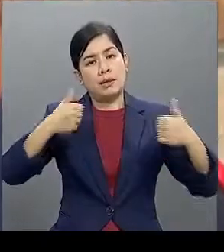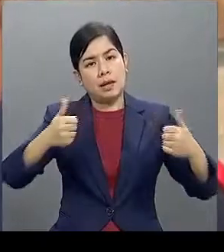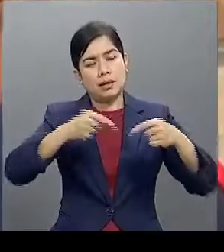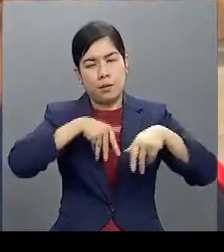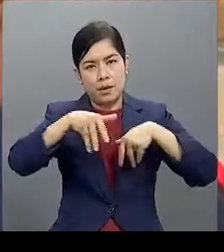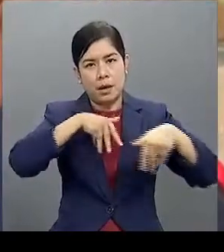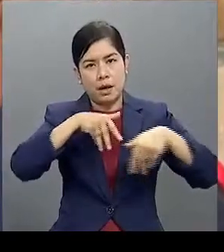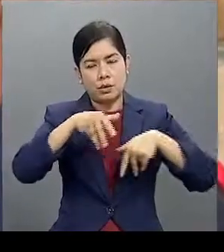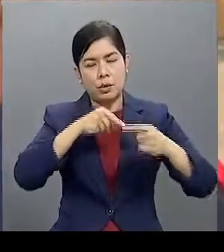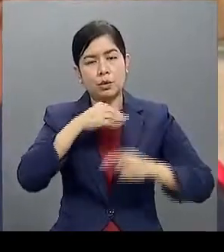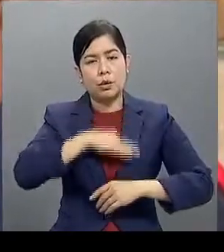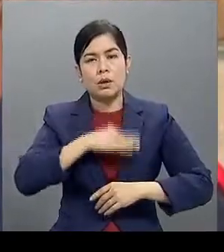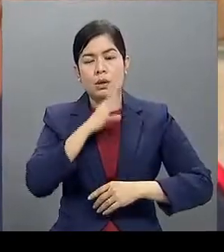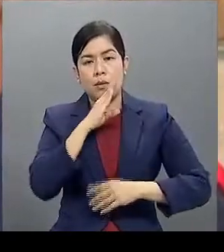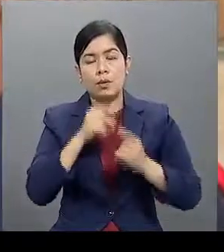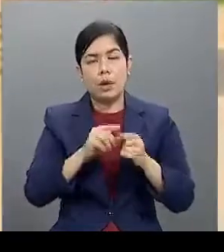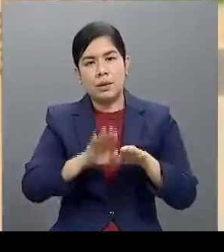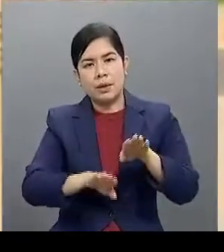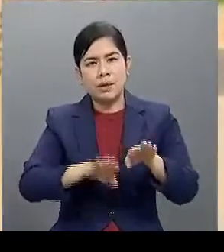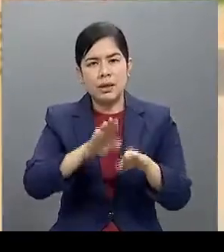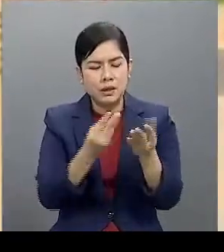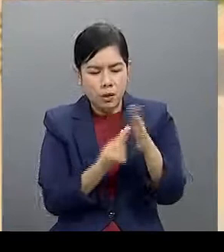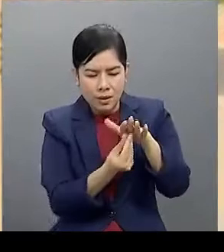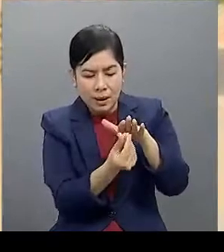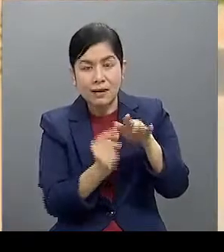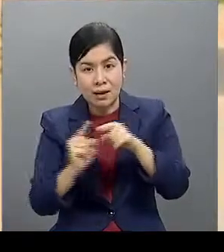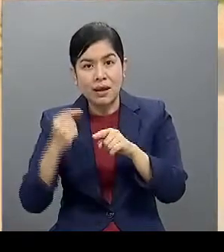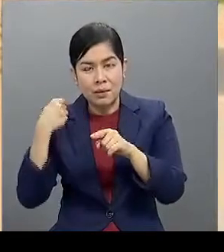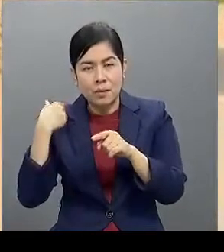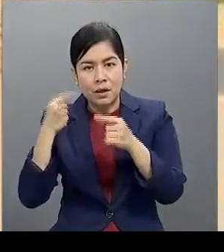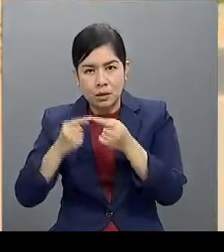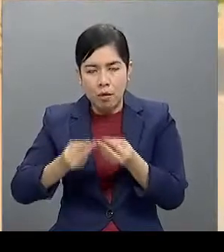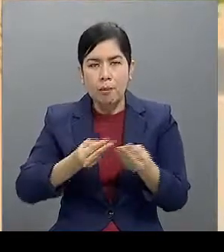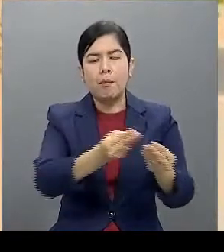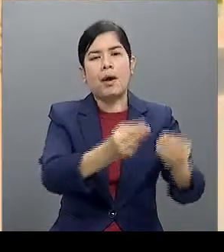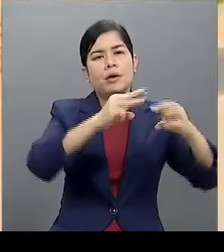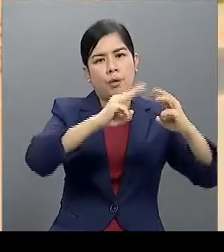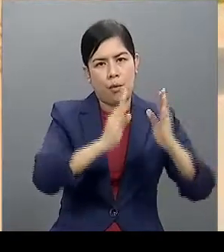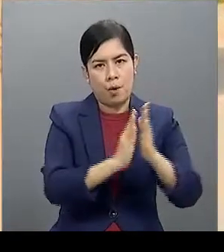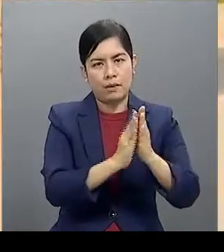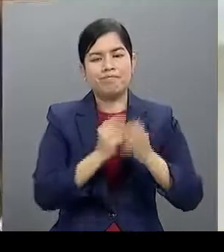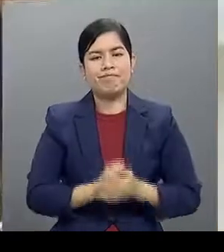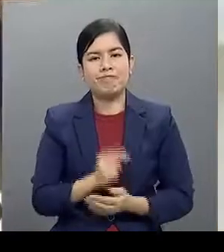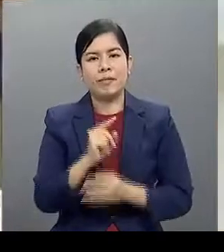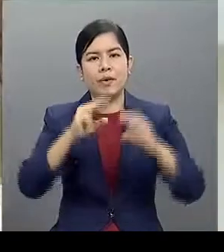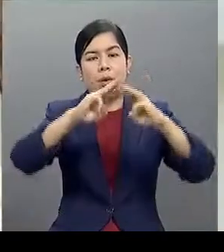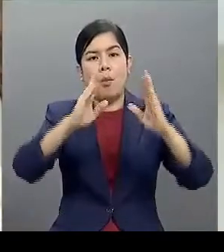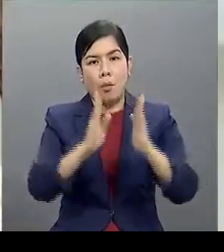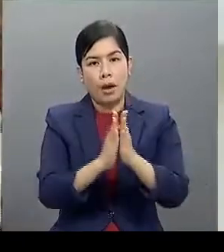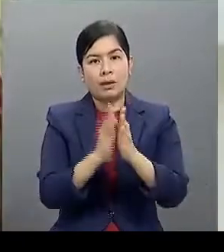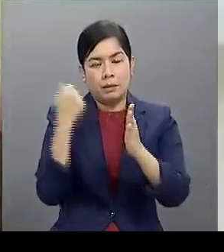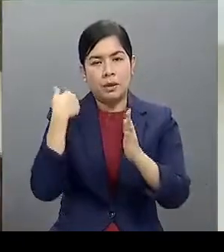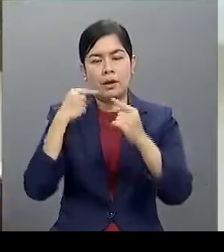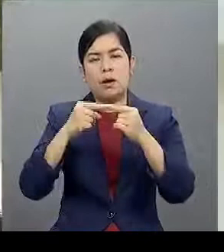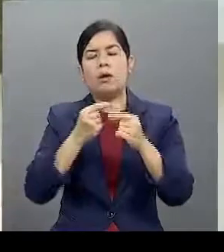ากวัดเมื่อสงกรานต์นะครับจึงนำกลับคืนวัดซึ่งก็ถือว่าวัดเองก็จะได้นำมาใช้ประโยชน์ต่างๆถือว่าเป็น